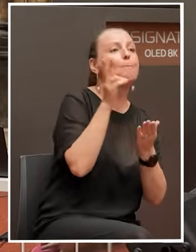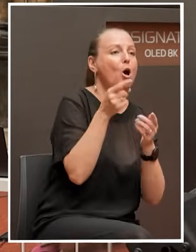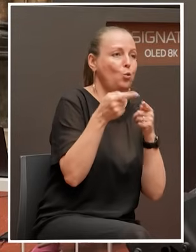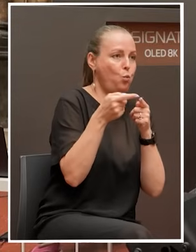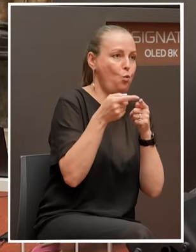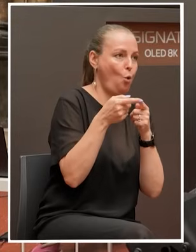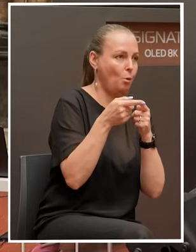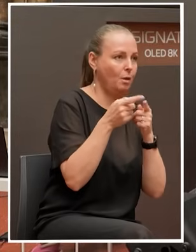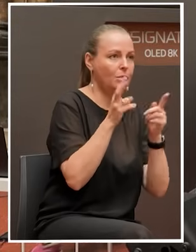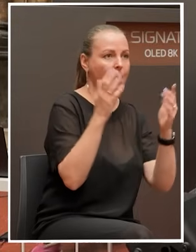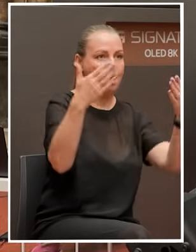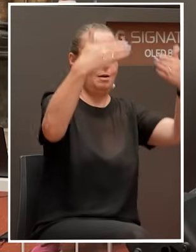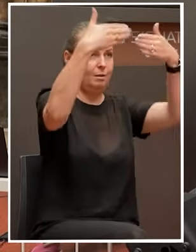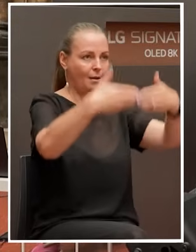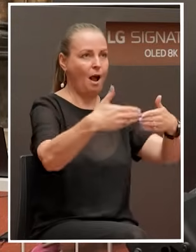каталоге выставки